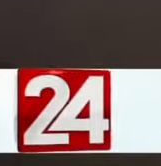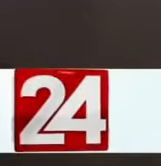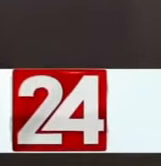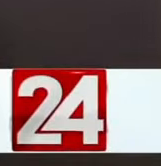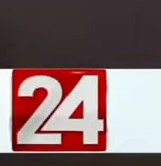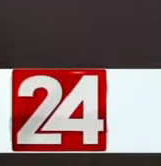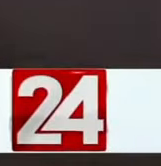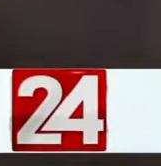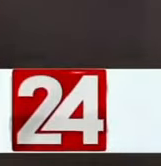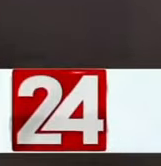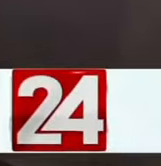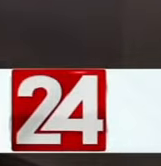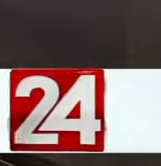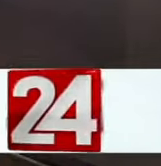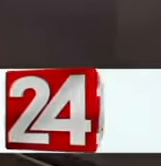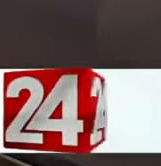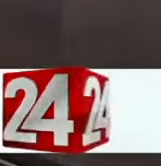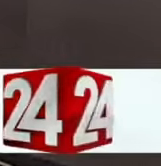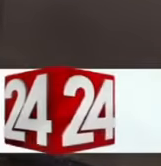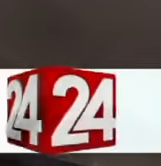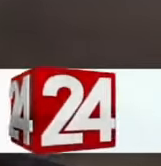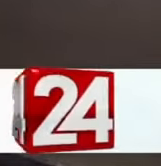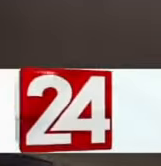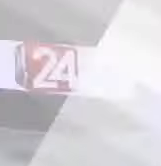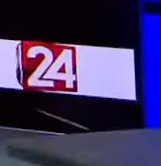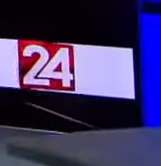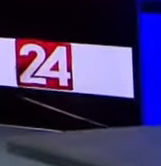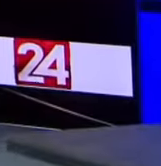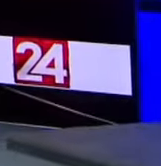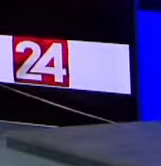Si Ashley, napa-throwback pa, saan kaya?